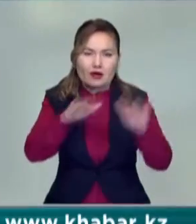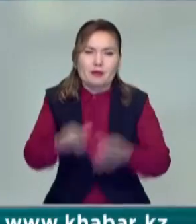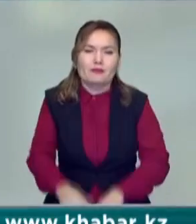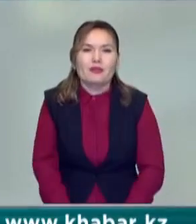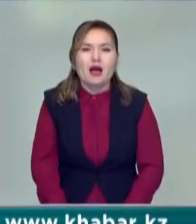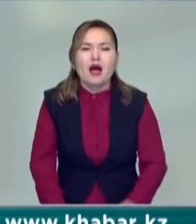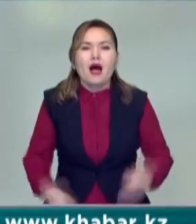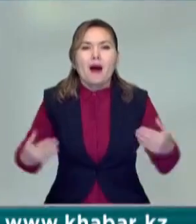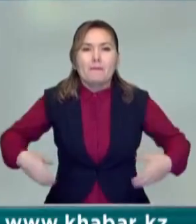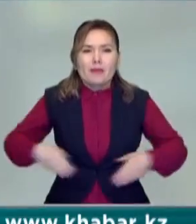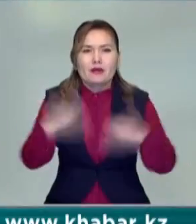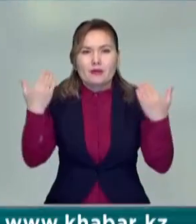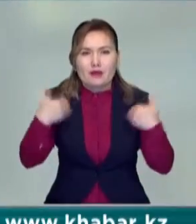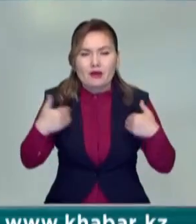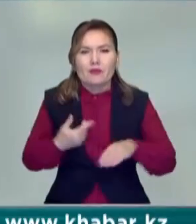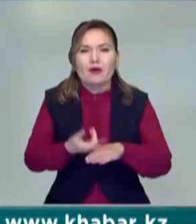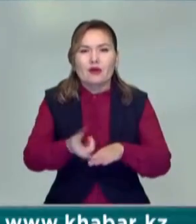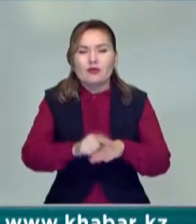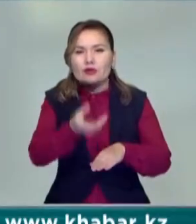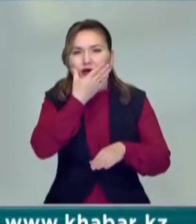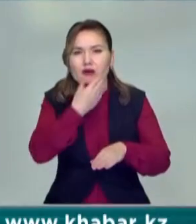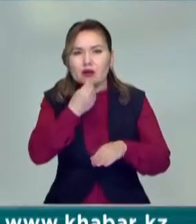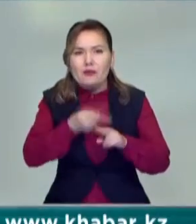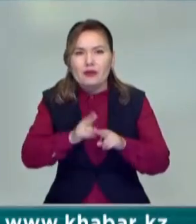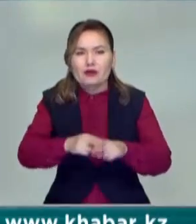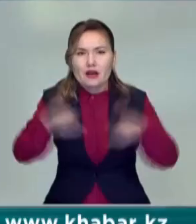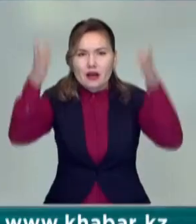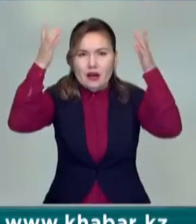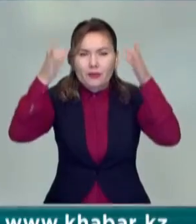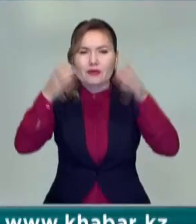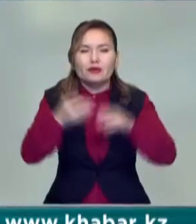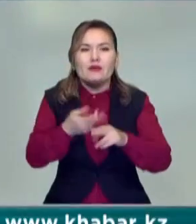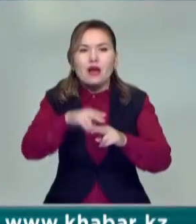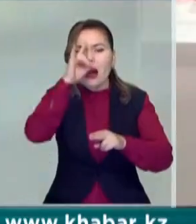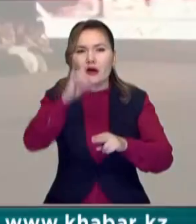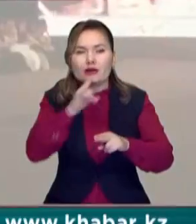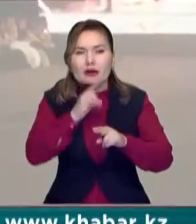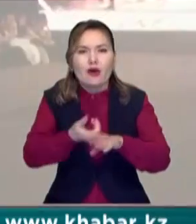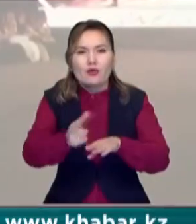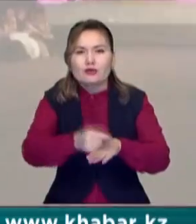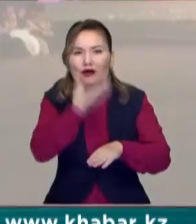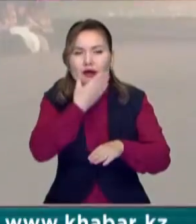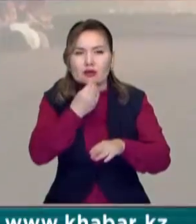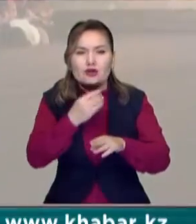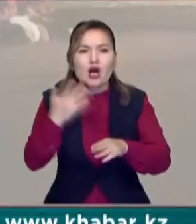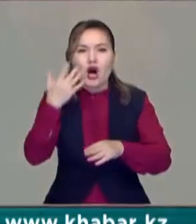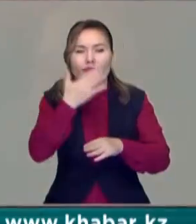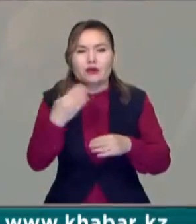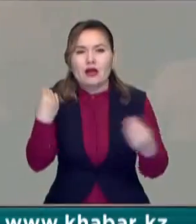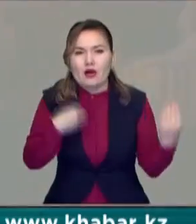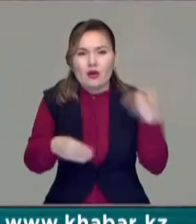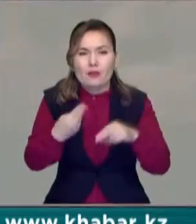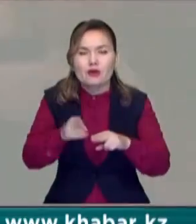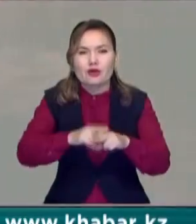Бешпет, камзол, көжекей, сәуле мен әдемі әшекейлер. Қазақтың төл нақышымен көмкелген ұлттық